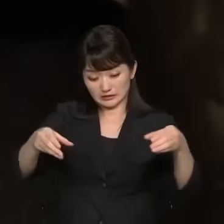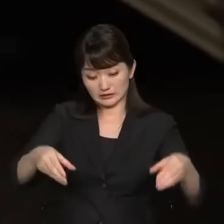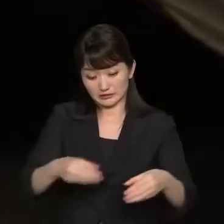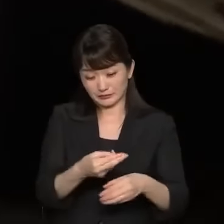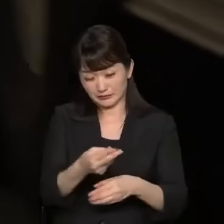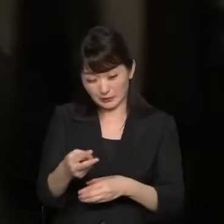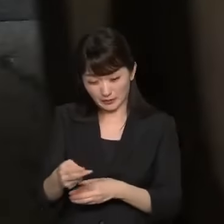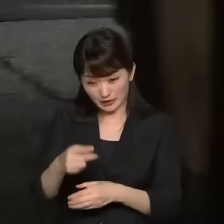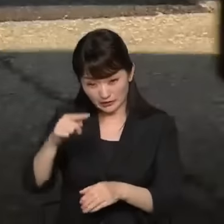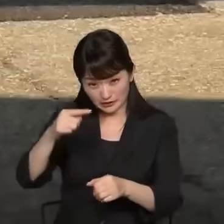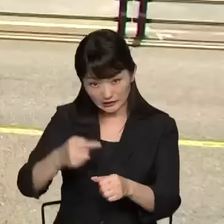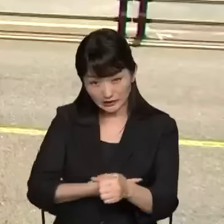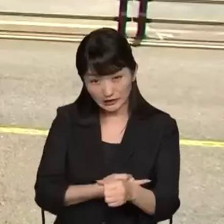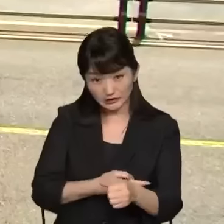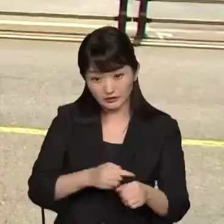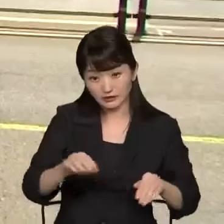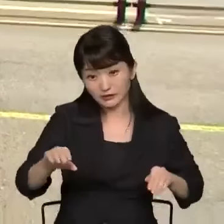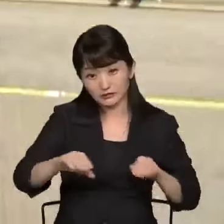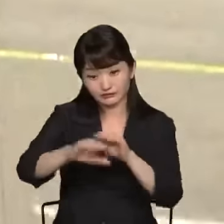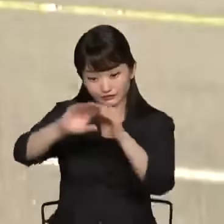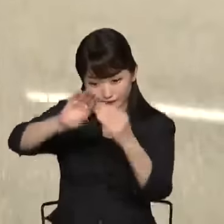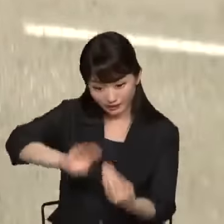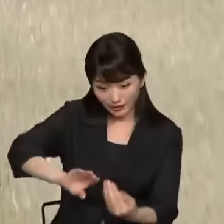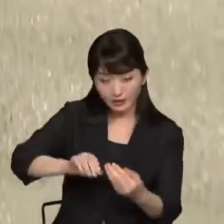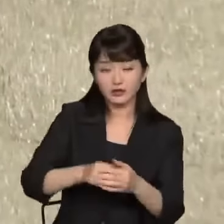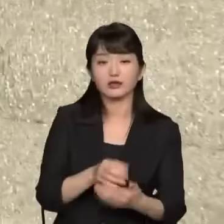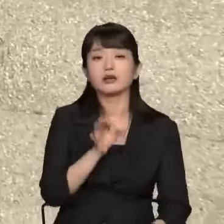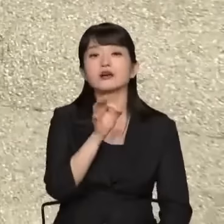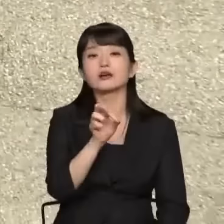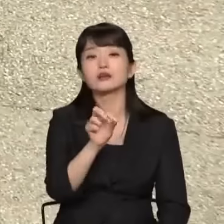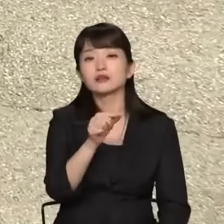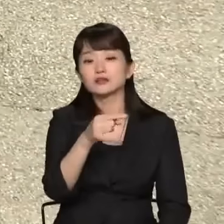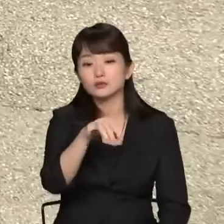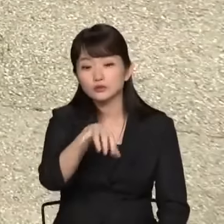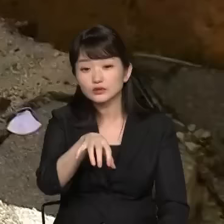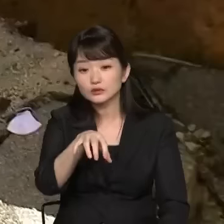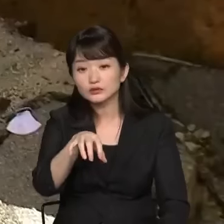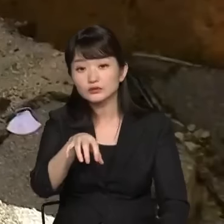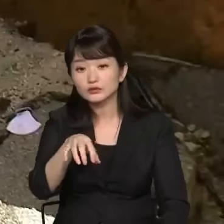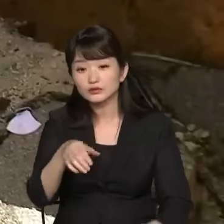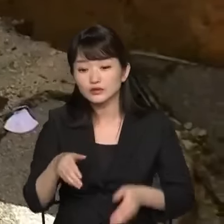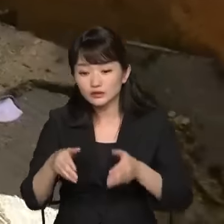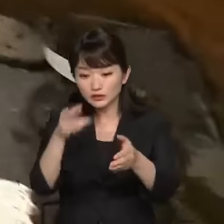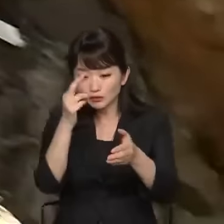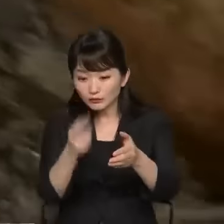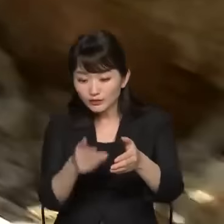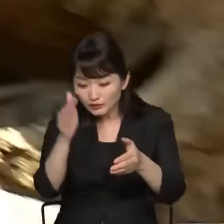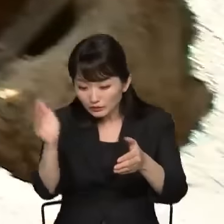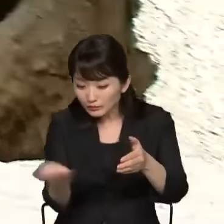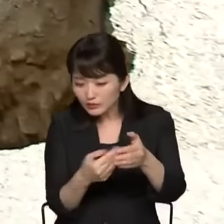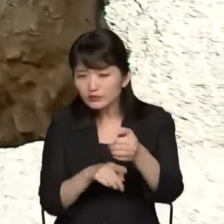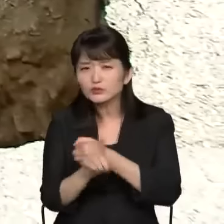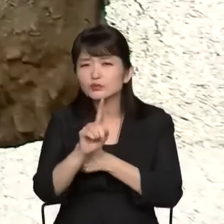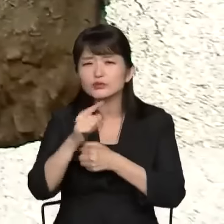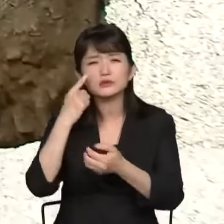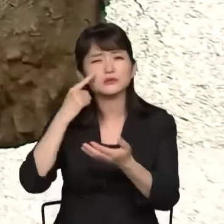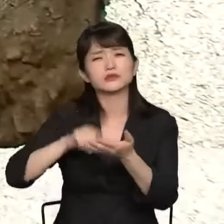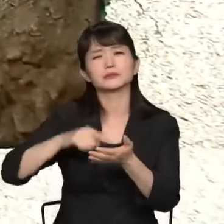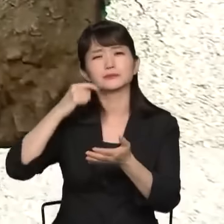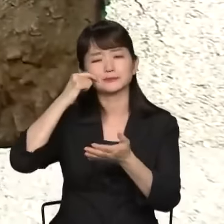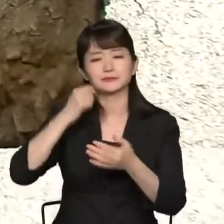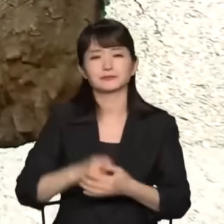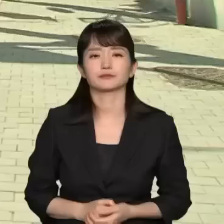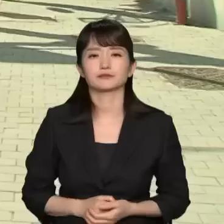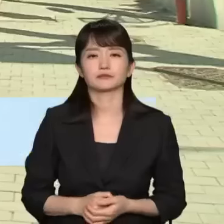싱크홀이 발생했습니다. 한편 연희동에서 발생한 싱크홀의 원인은 아직까지 밝혀내지 못했습니다.